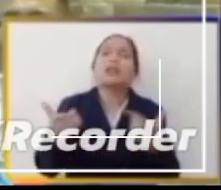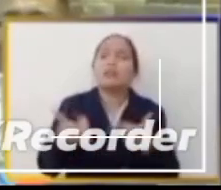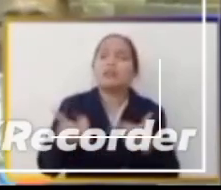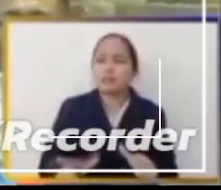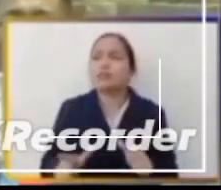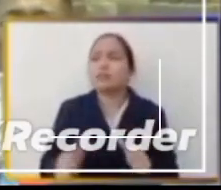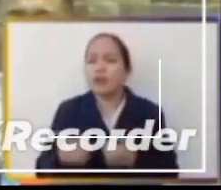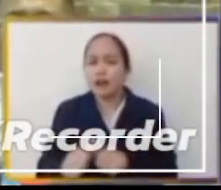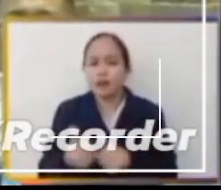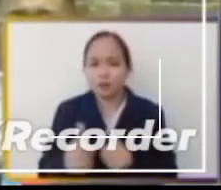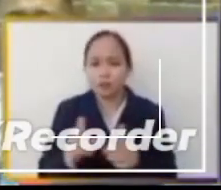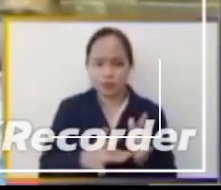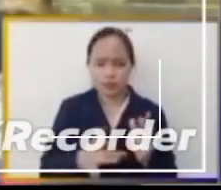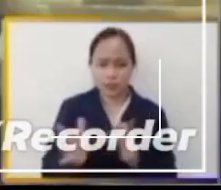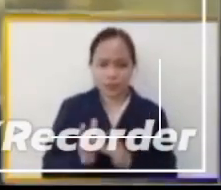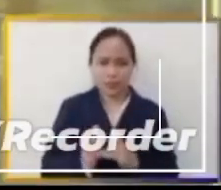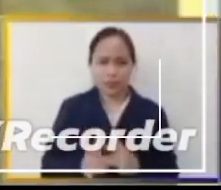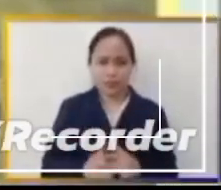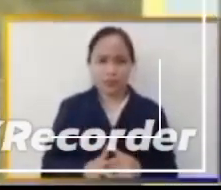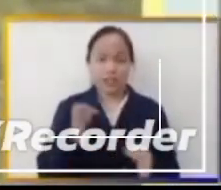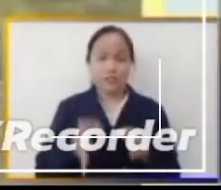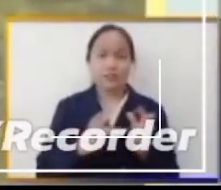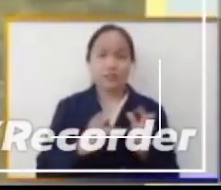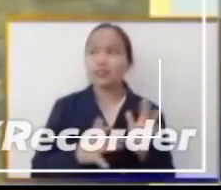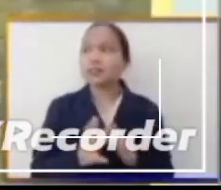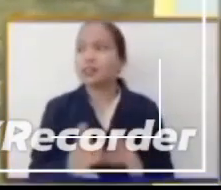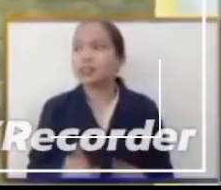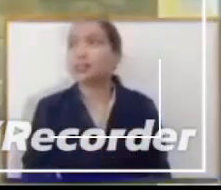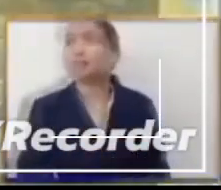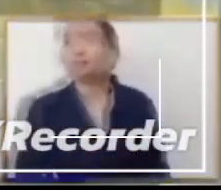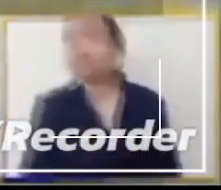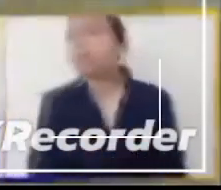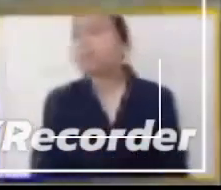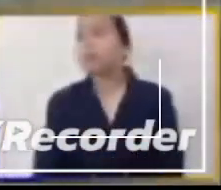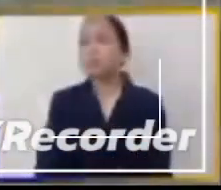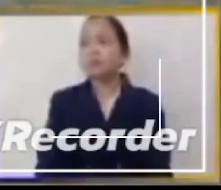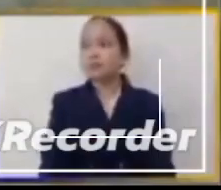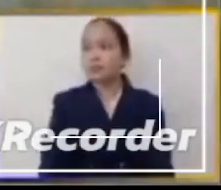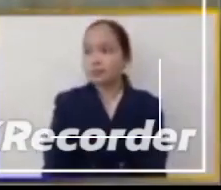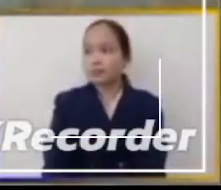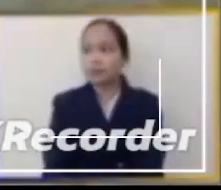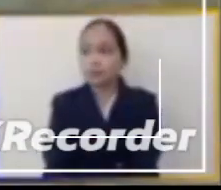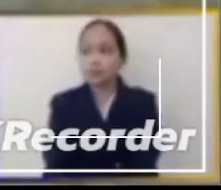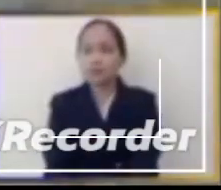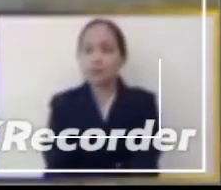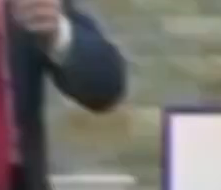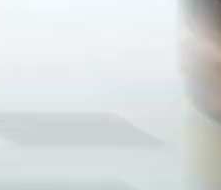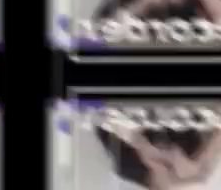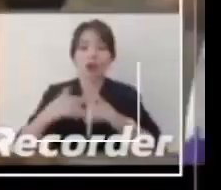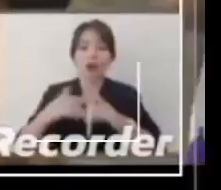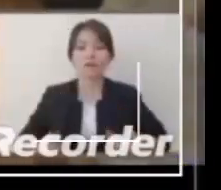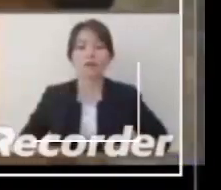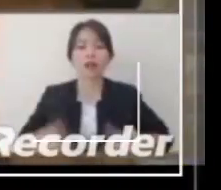Jesus. Pag sinabi ng Diyos, Pedro, lahat ng lambat ninyo kung sampu yan na...